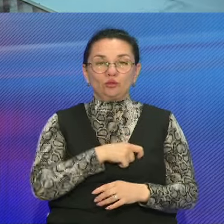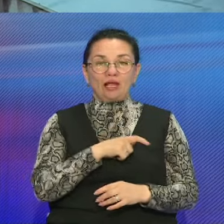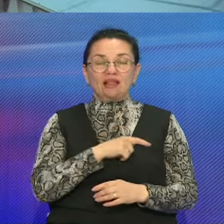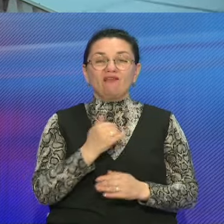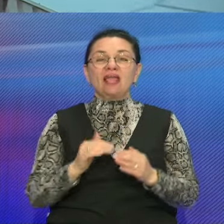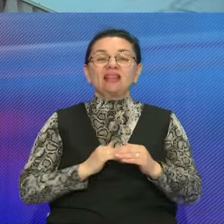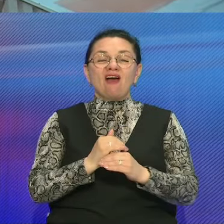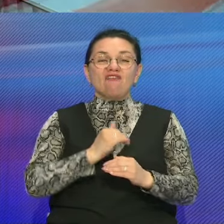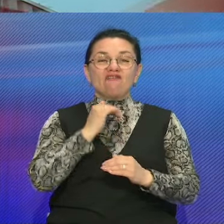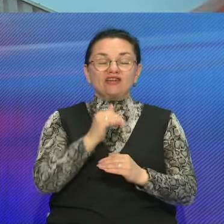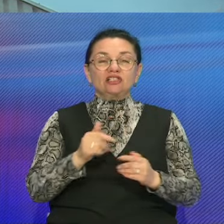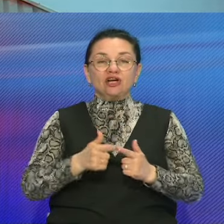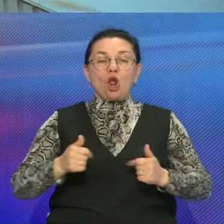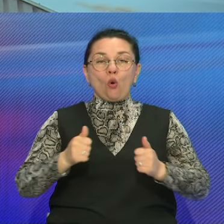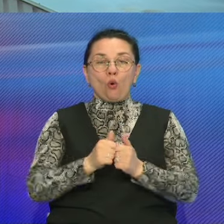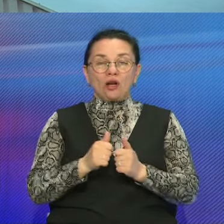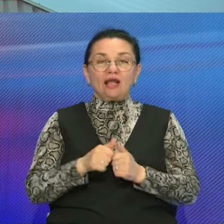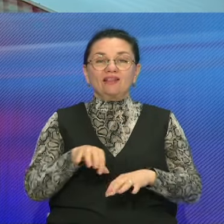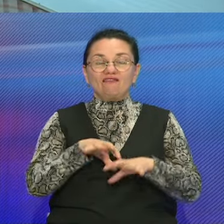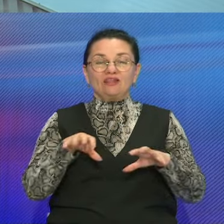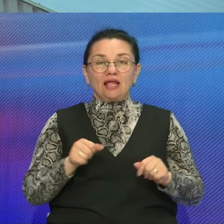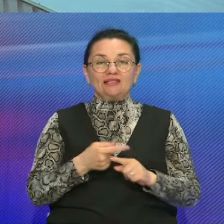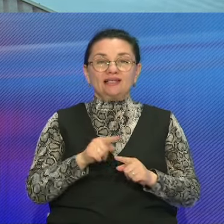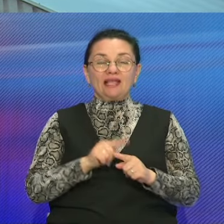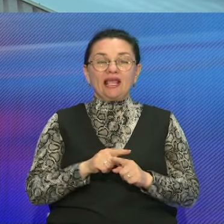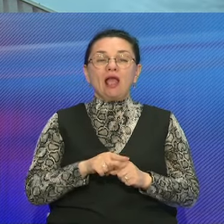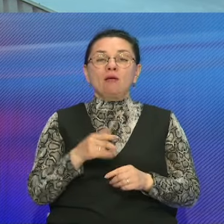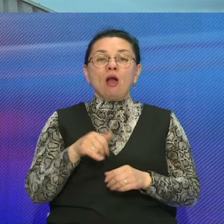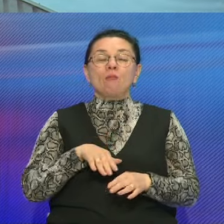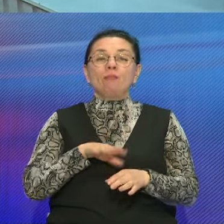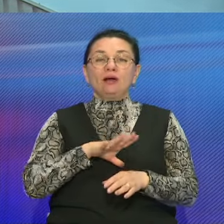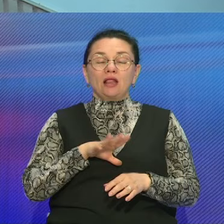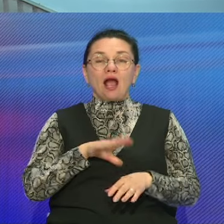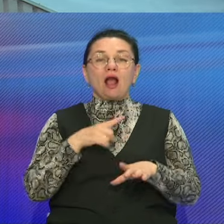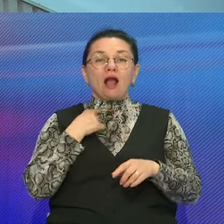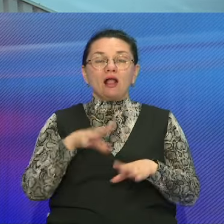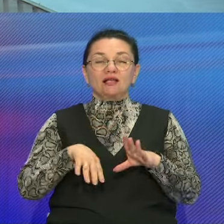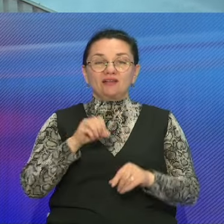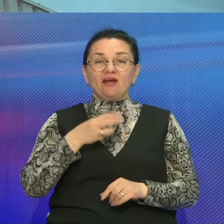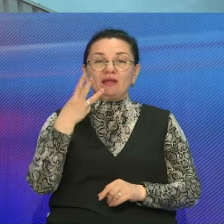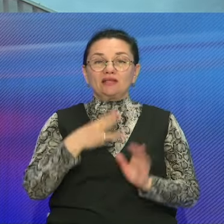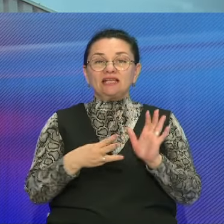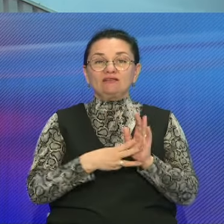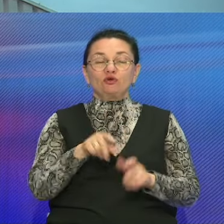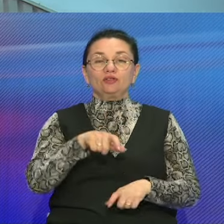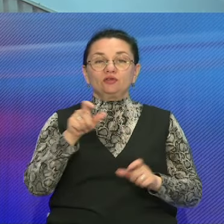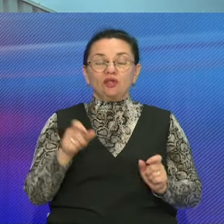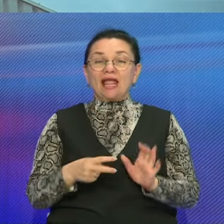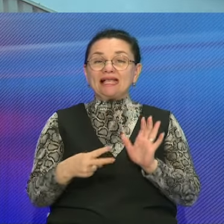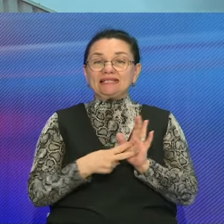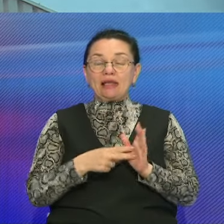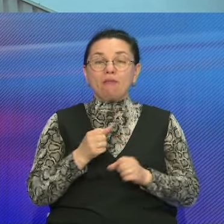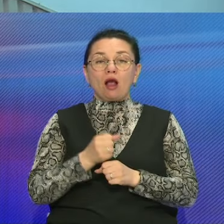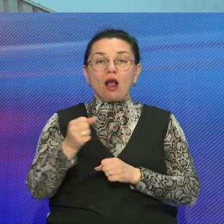органа представничей улады от дипкорпуса региона шляхом голосования обрано 38 человек. У их лику 7 кандидатов